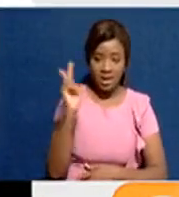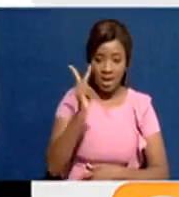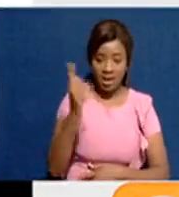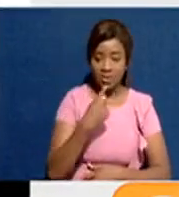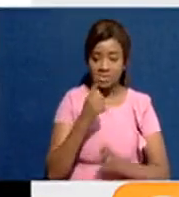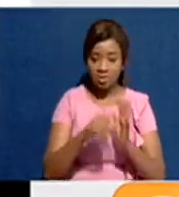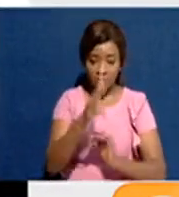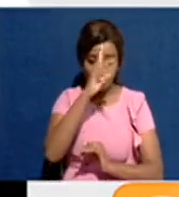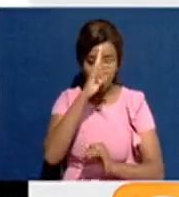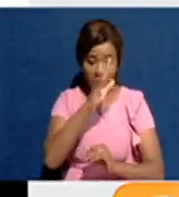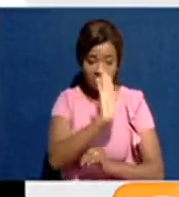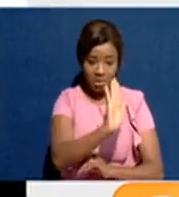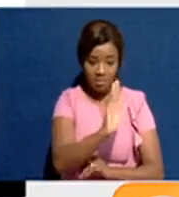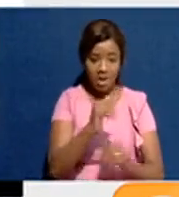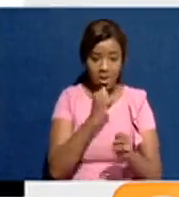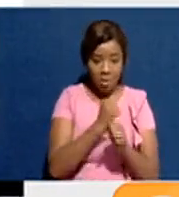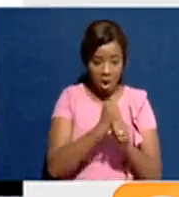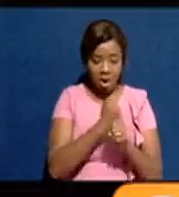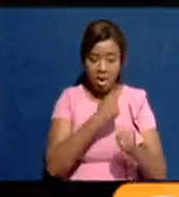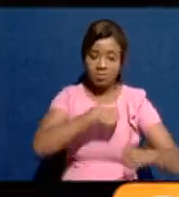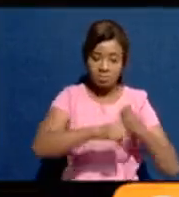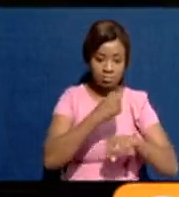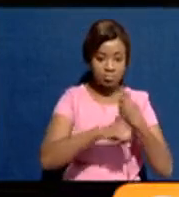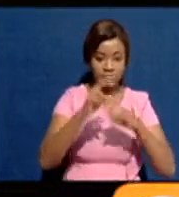kuwa maafisa wake wanachunguza kisa hicho.